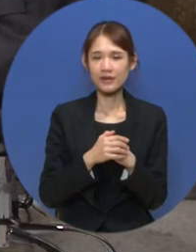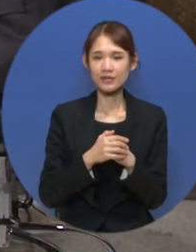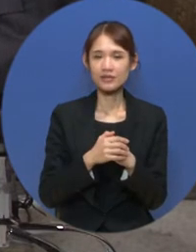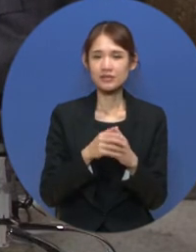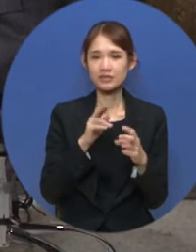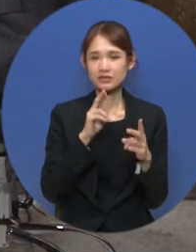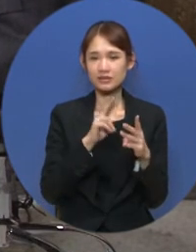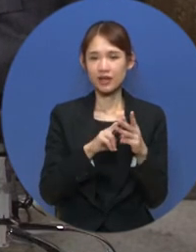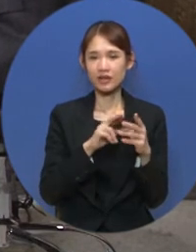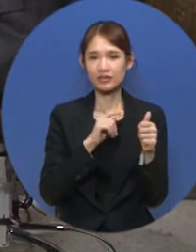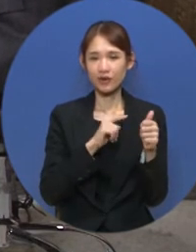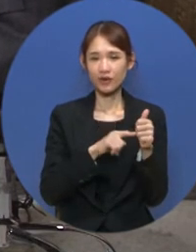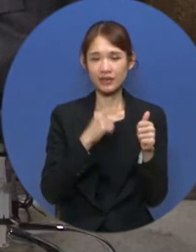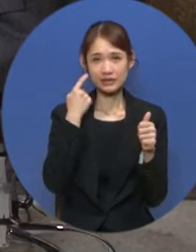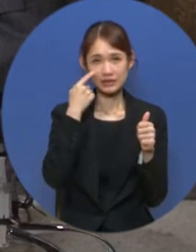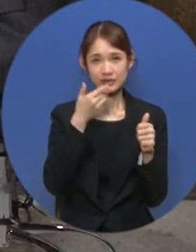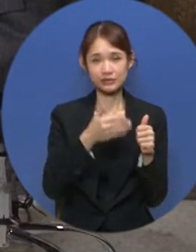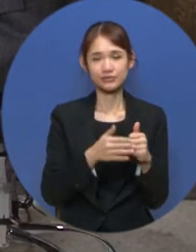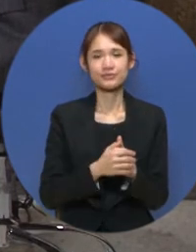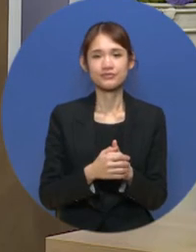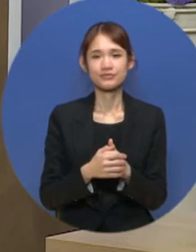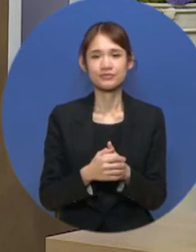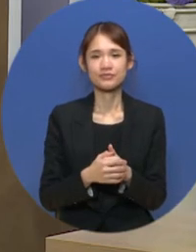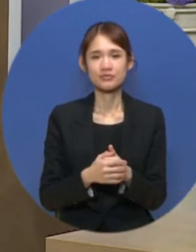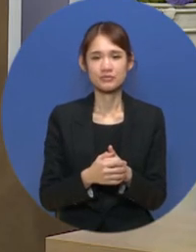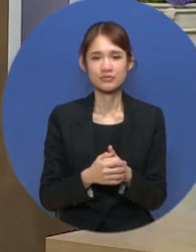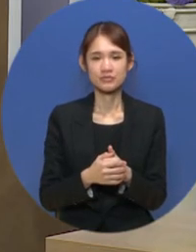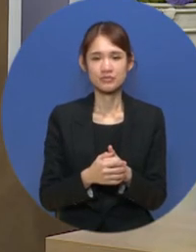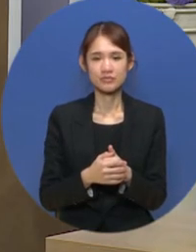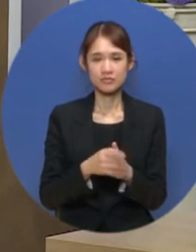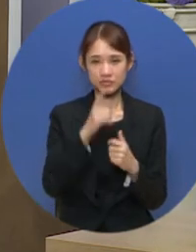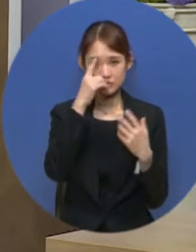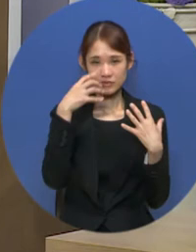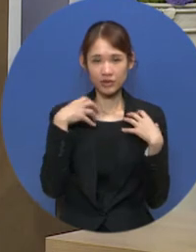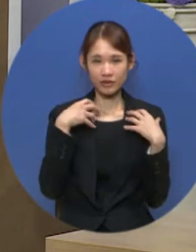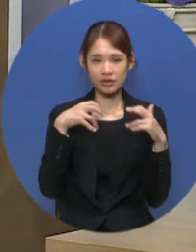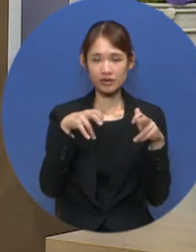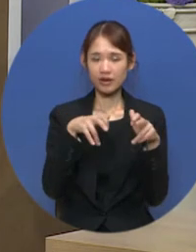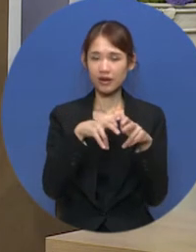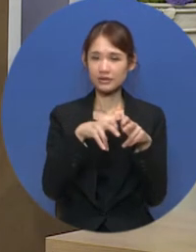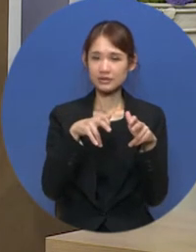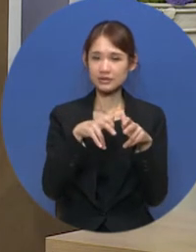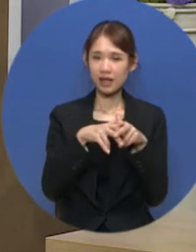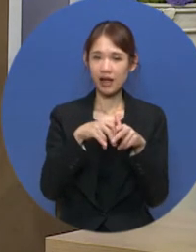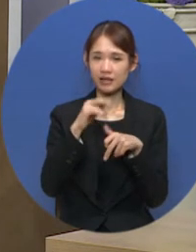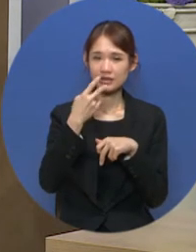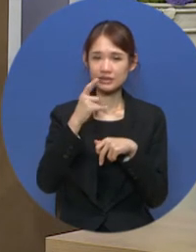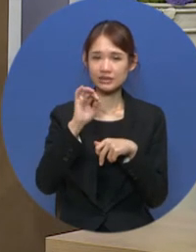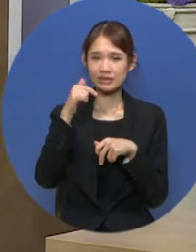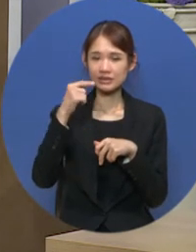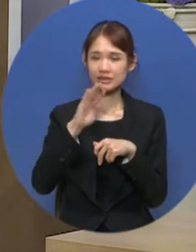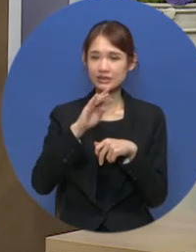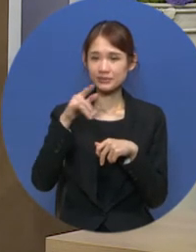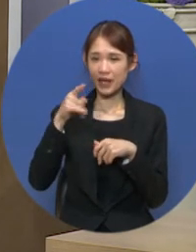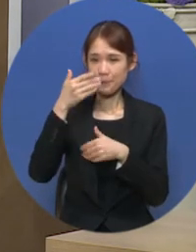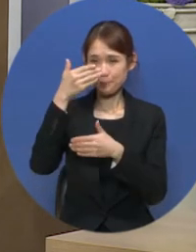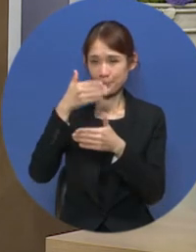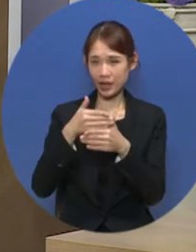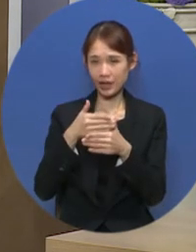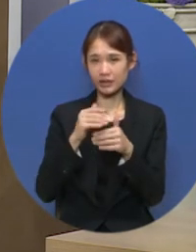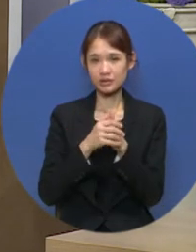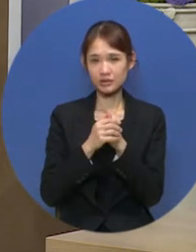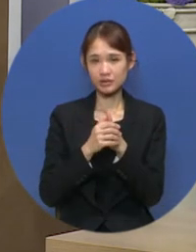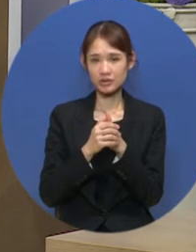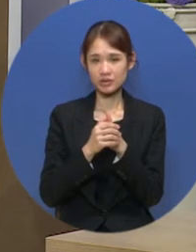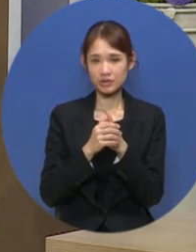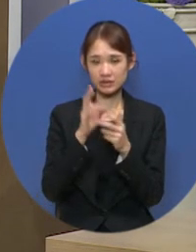이제 센터장님께 질문을 드릴 텐데요. 이제 정부도 장애 등급제 폐지도